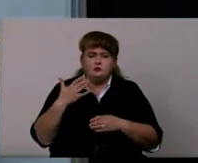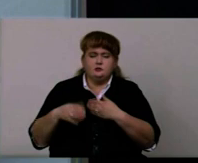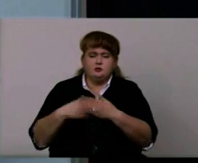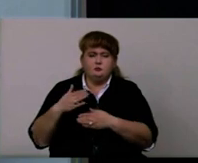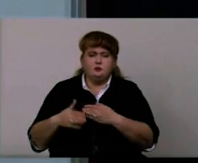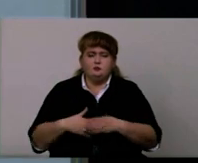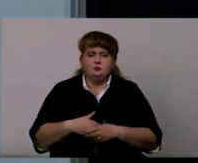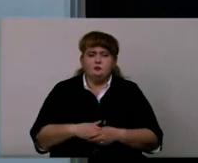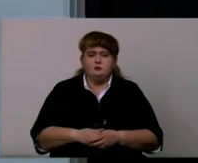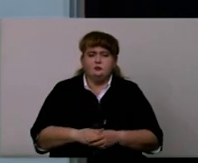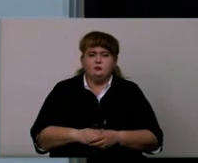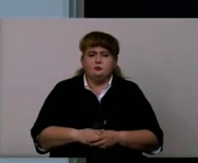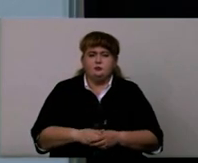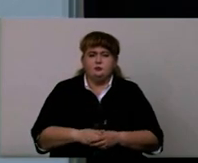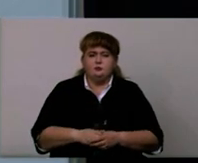степени.